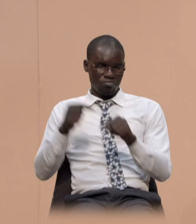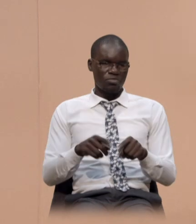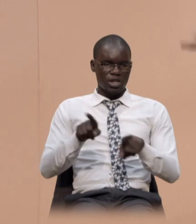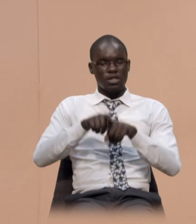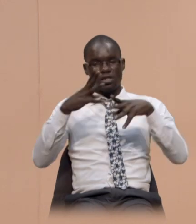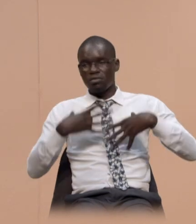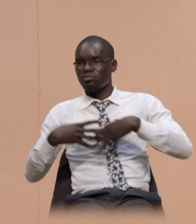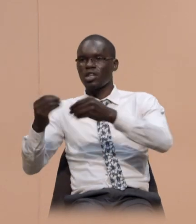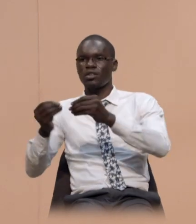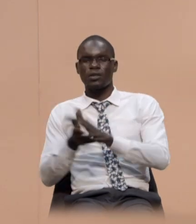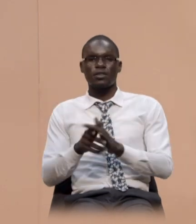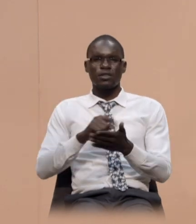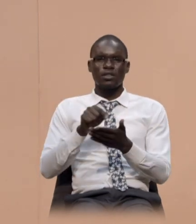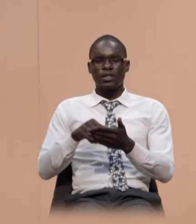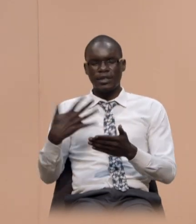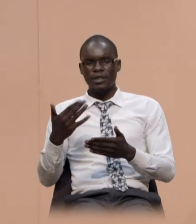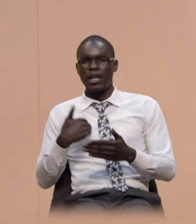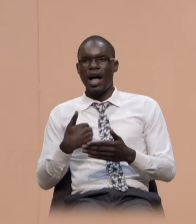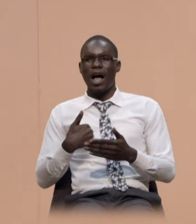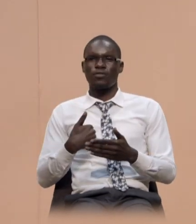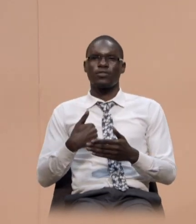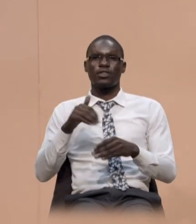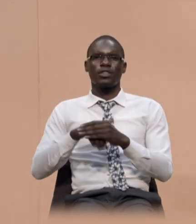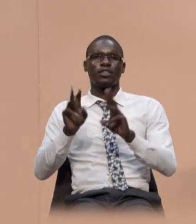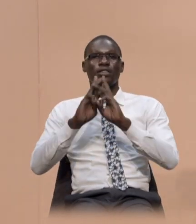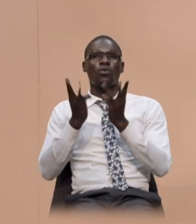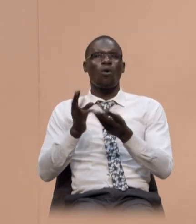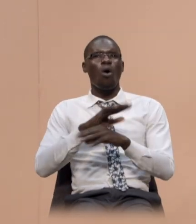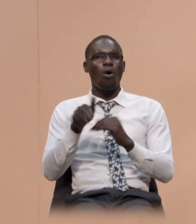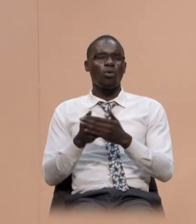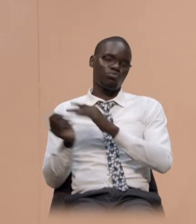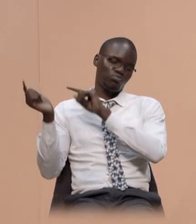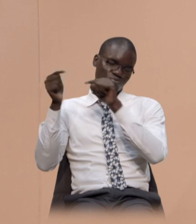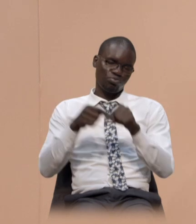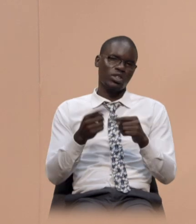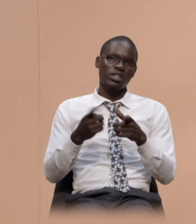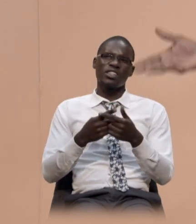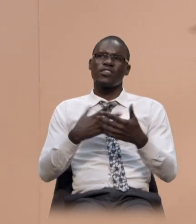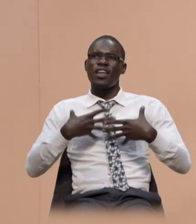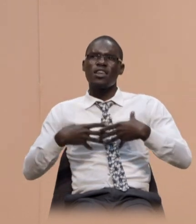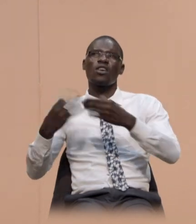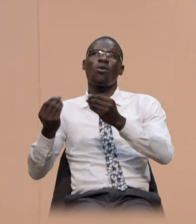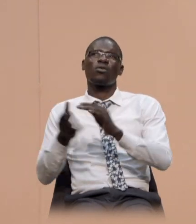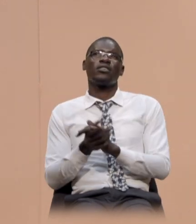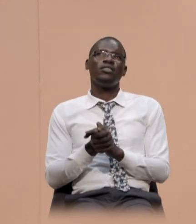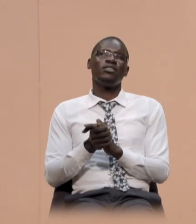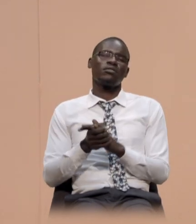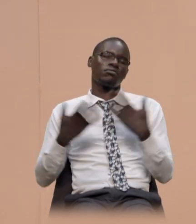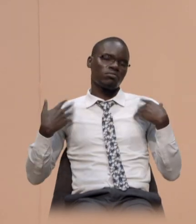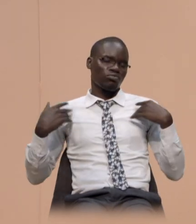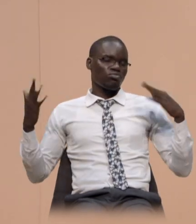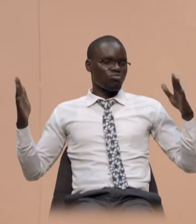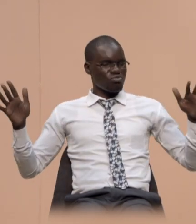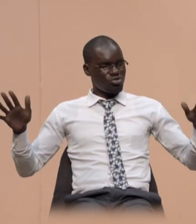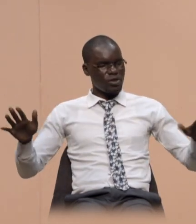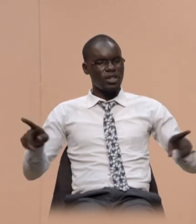and they have gone. These things we are acquiring on this world, they usually come and they will go. They fly away